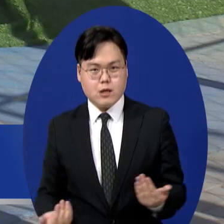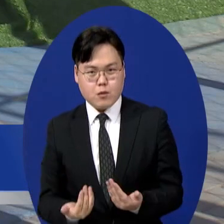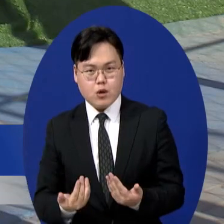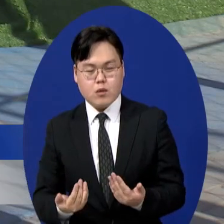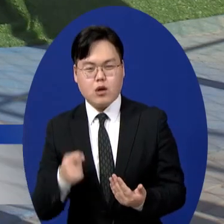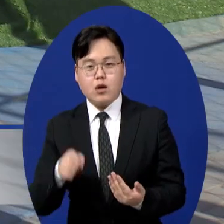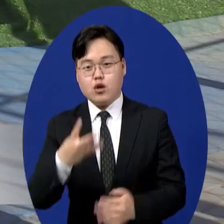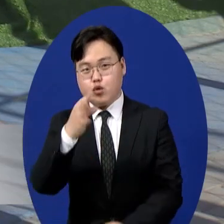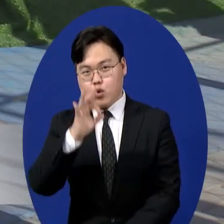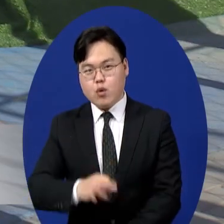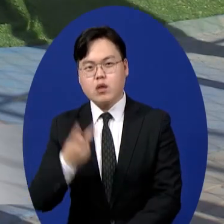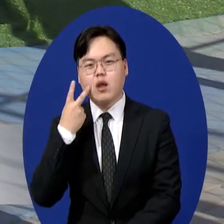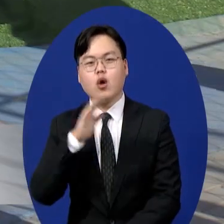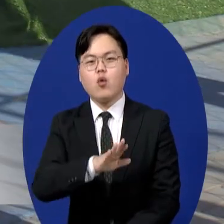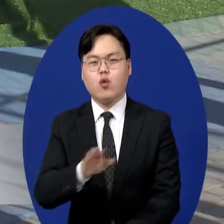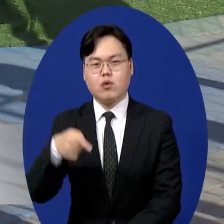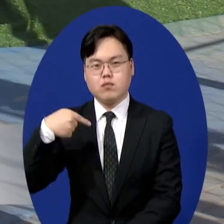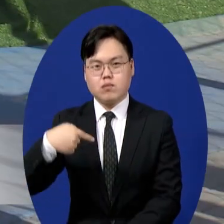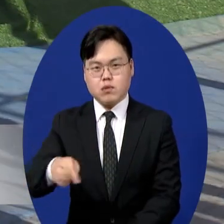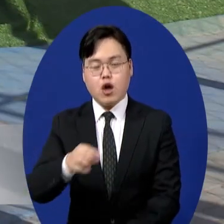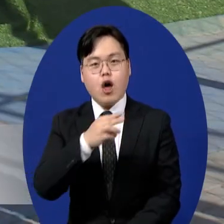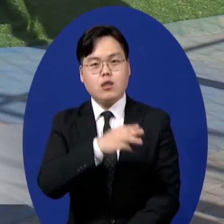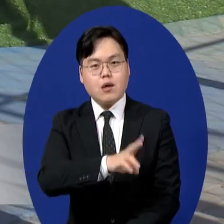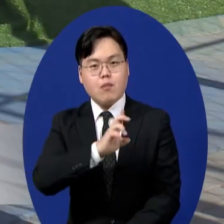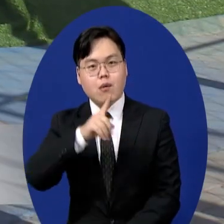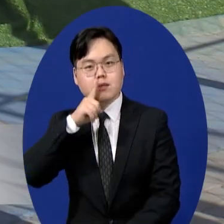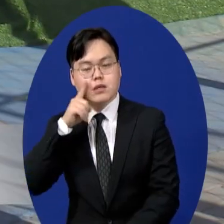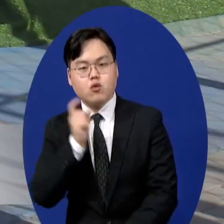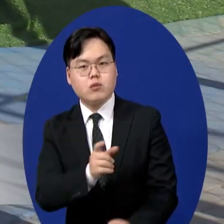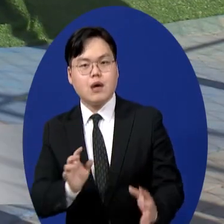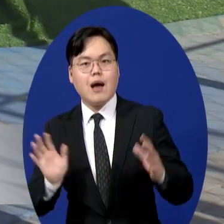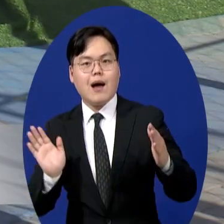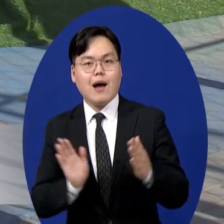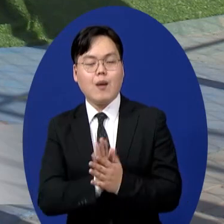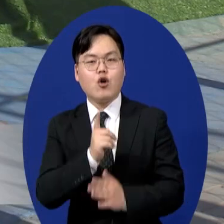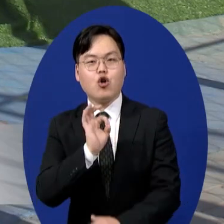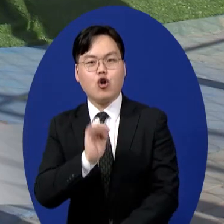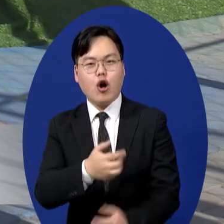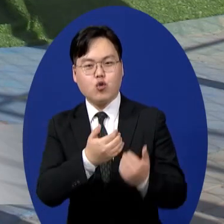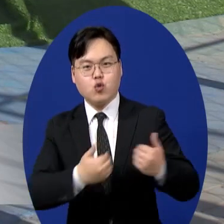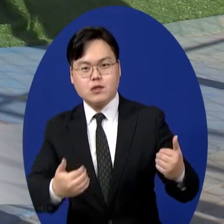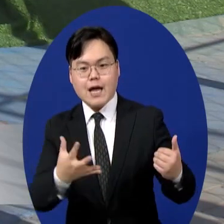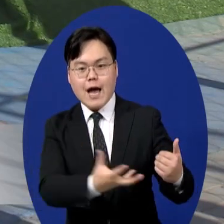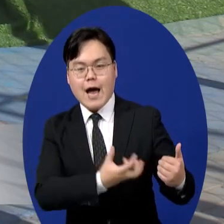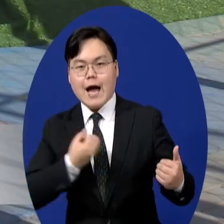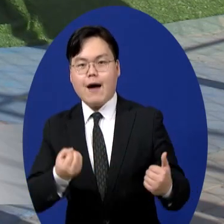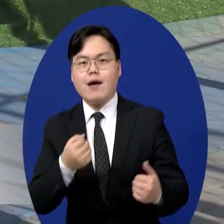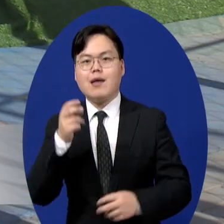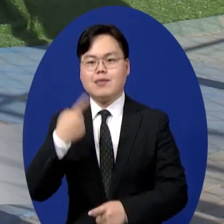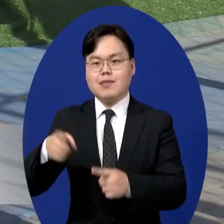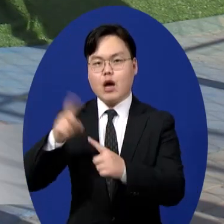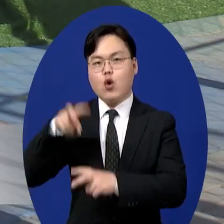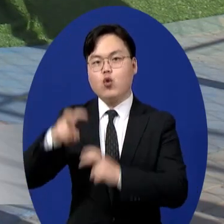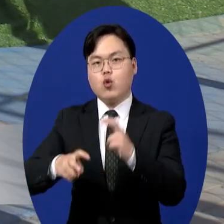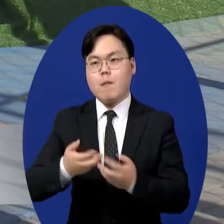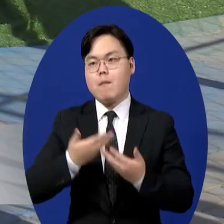гаруй хувь нь бол хүүхдүүд байгаа маа. Тэгэхээр төрийн бус байгууллагын залуучууд хамтран хог хаягдлыг цуглуулж дахин боловсруулах үйлдвэрт тушааснаар